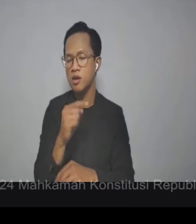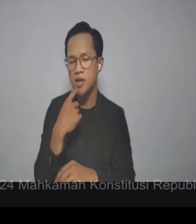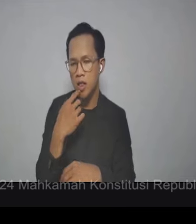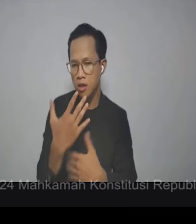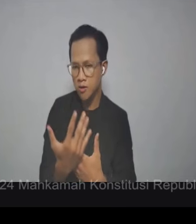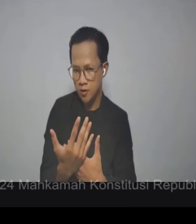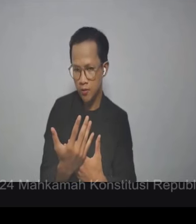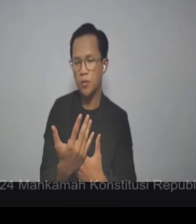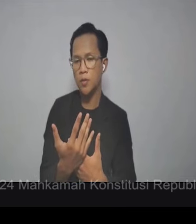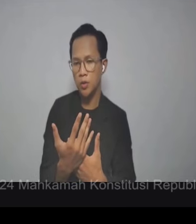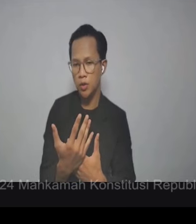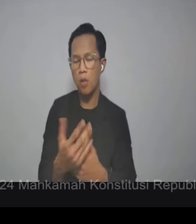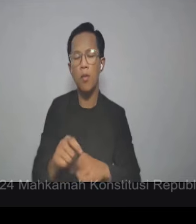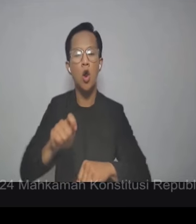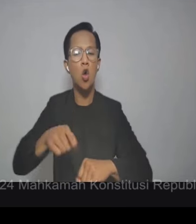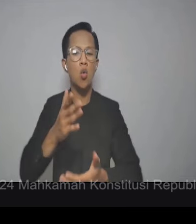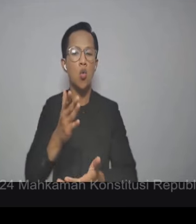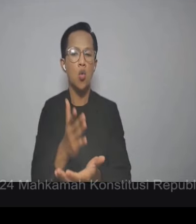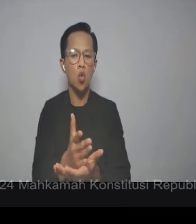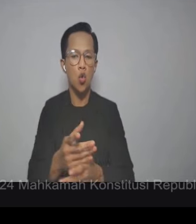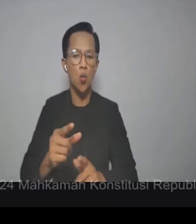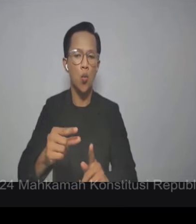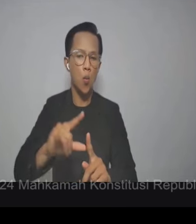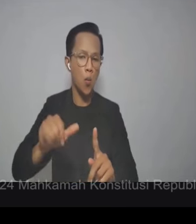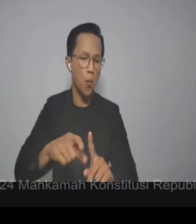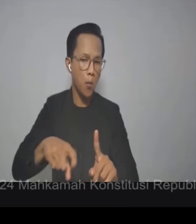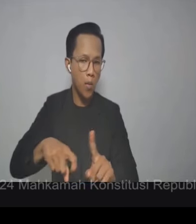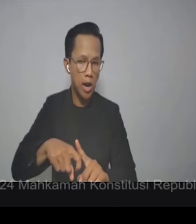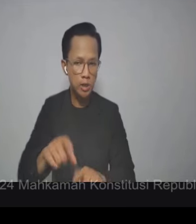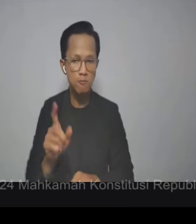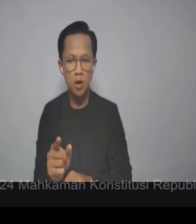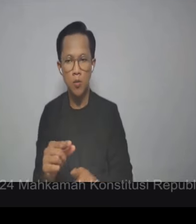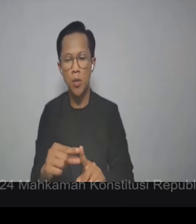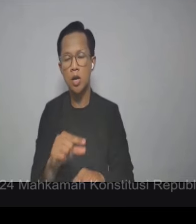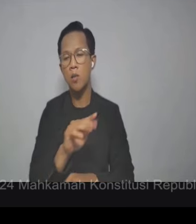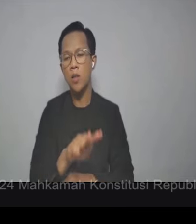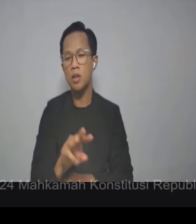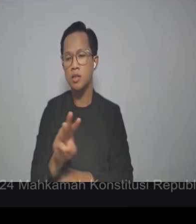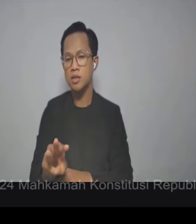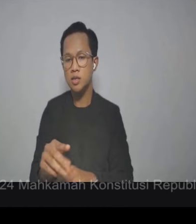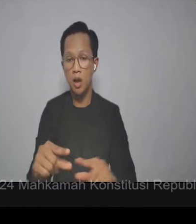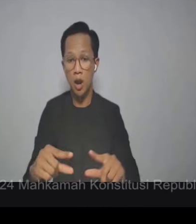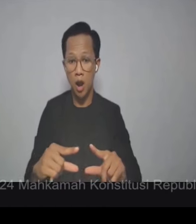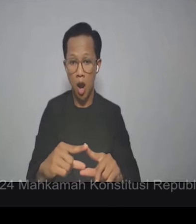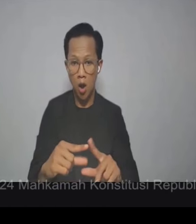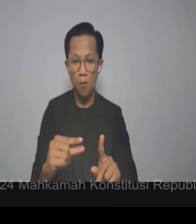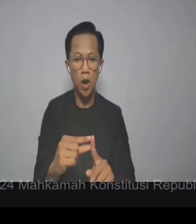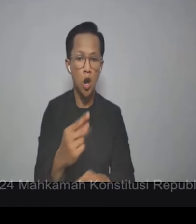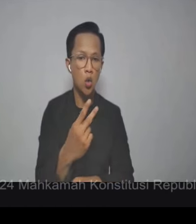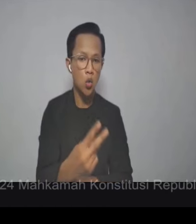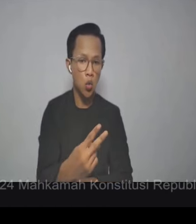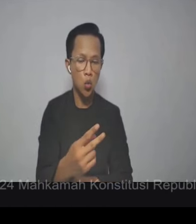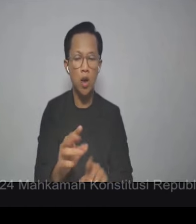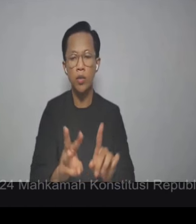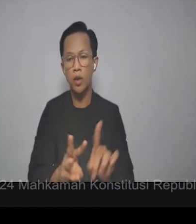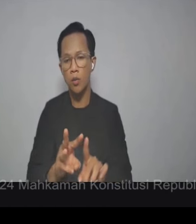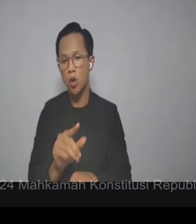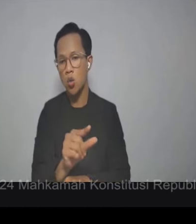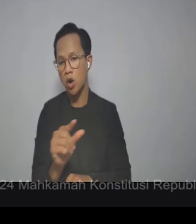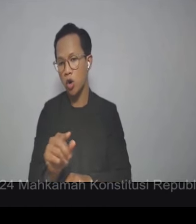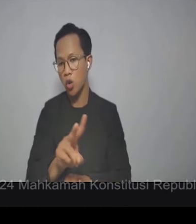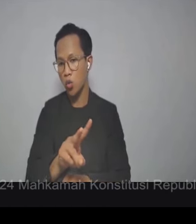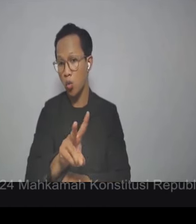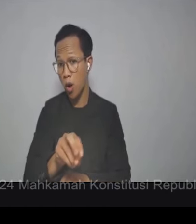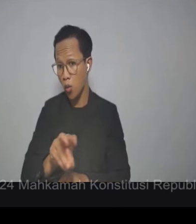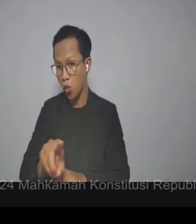aspek penegakan hukum di bidang perpajakan karena norma pasal 43a dalam pasal 2 Ang 13 undangund 721 itu merupakan bagian